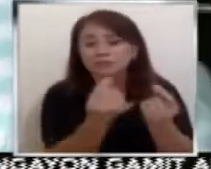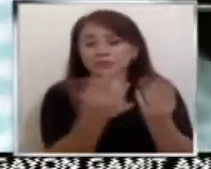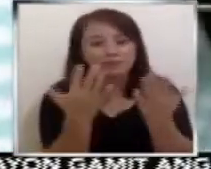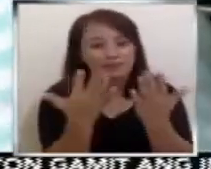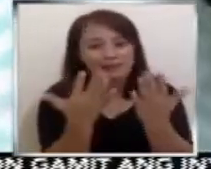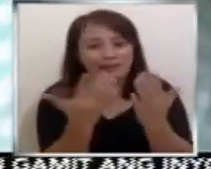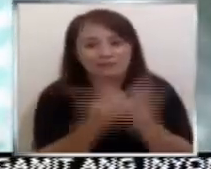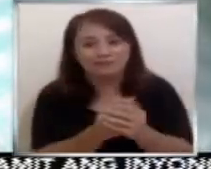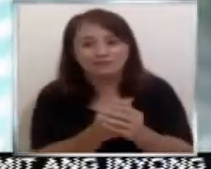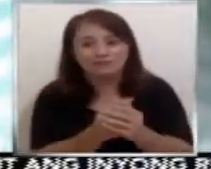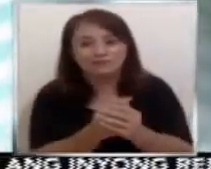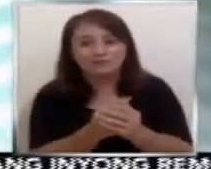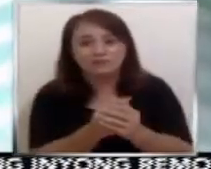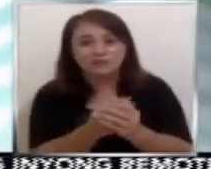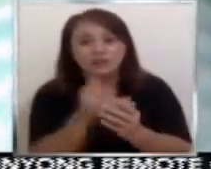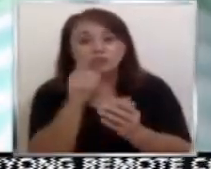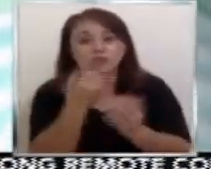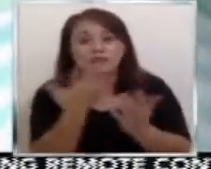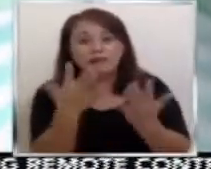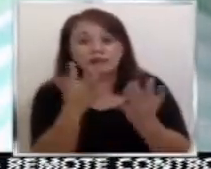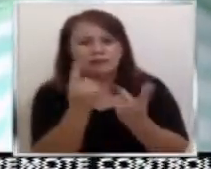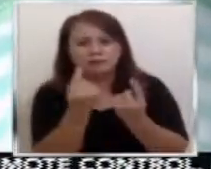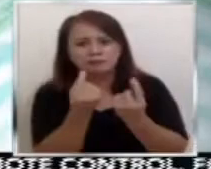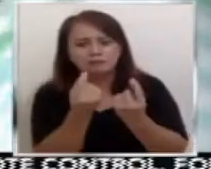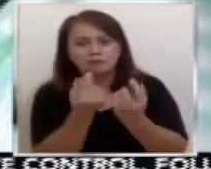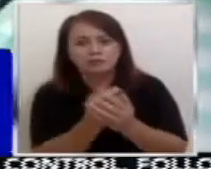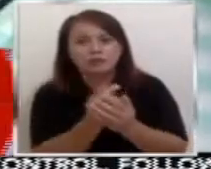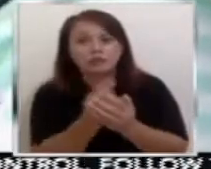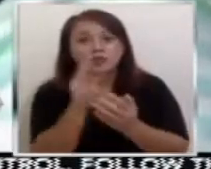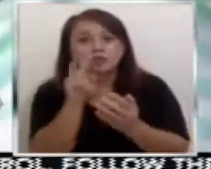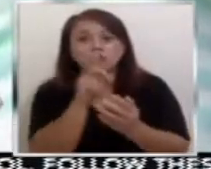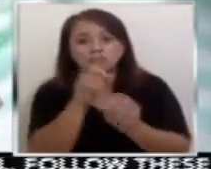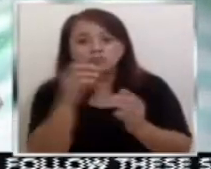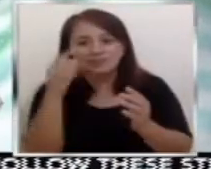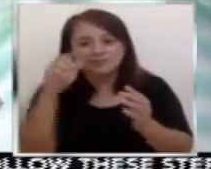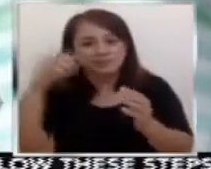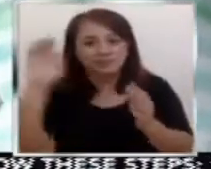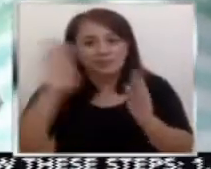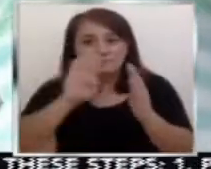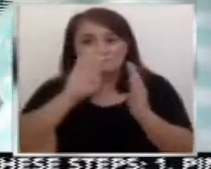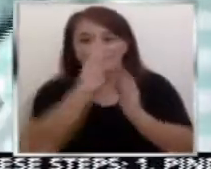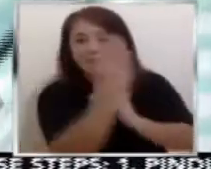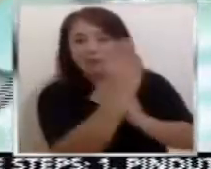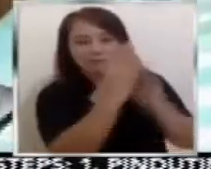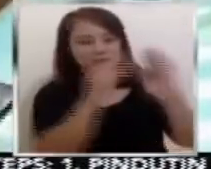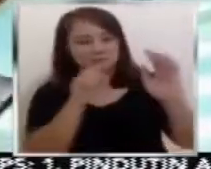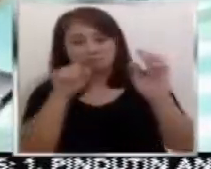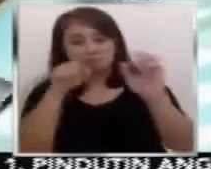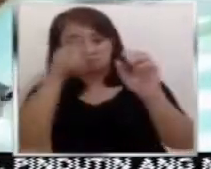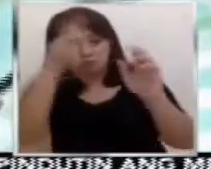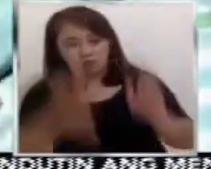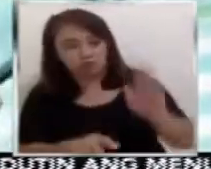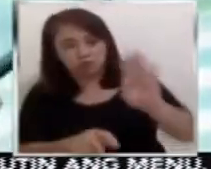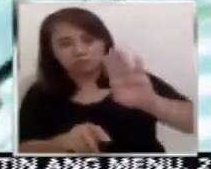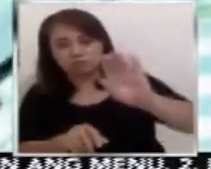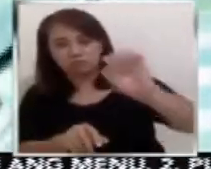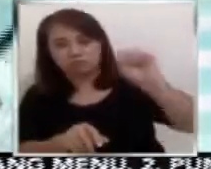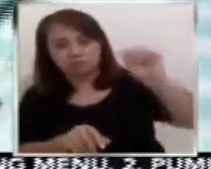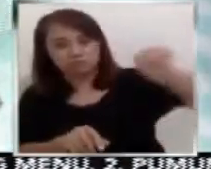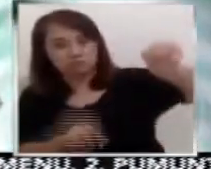Walang ginagawa yung kapatid ko. Nakatalikod. Pinatalikod nila. Dahil nga kala nila